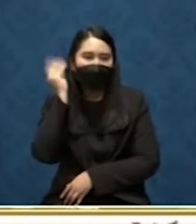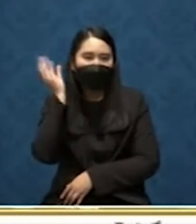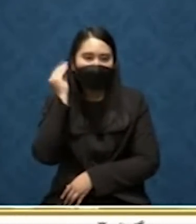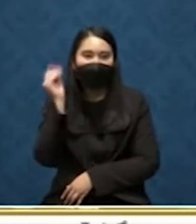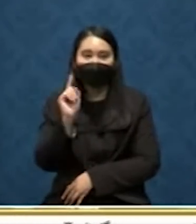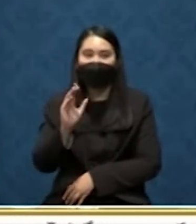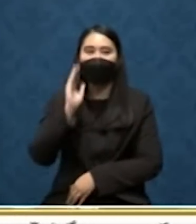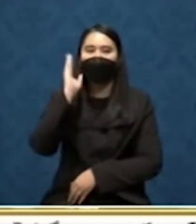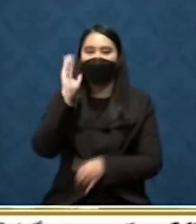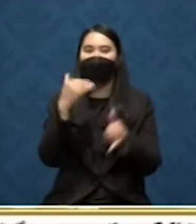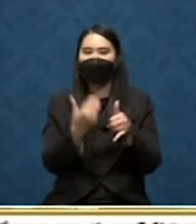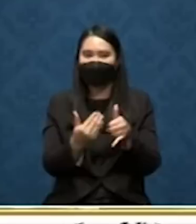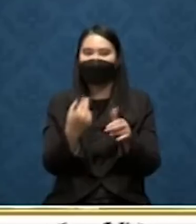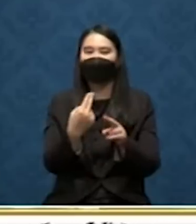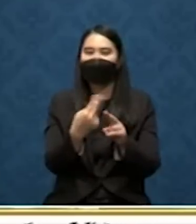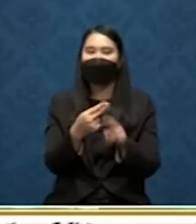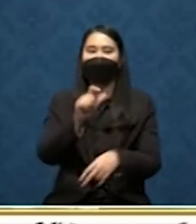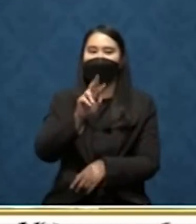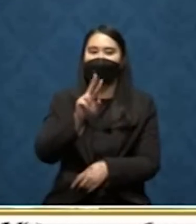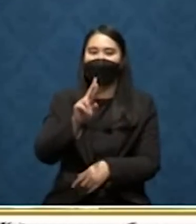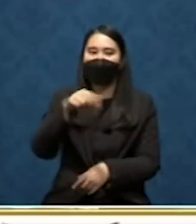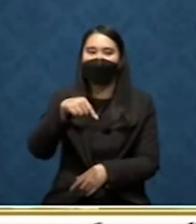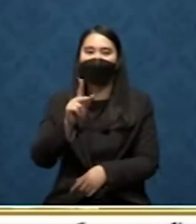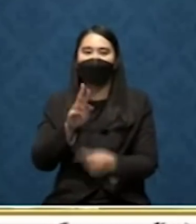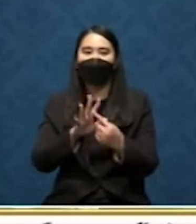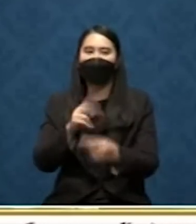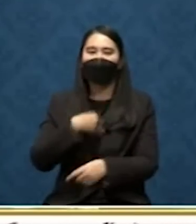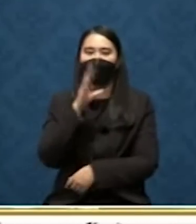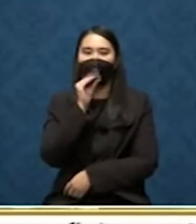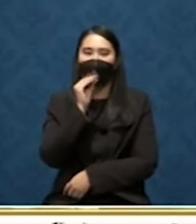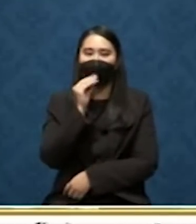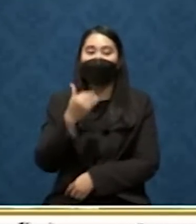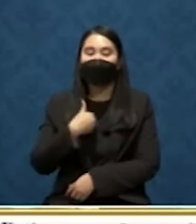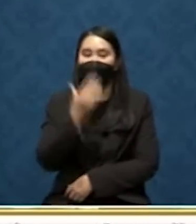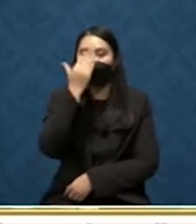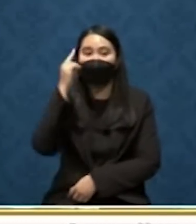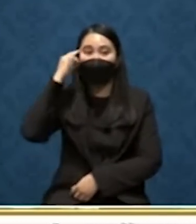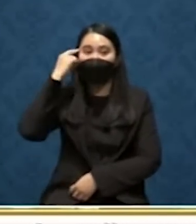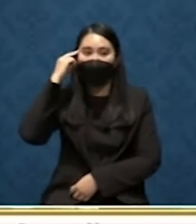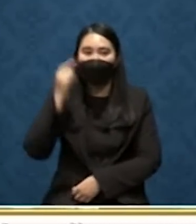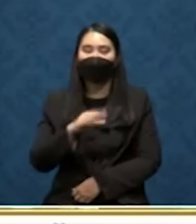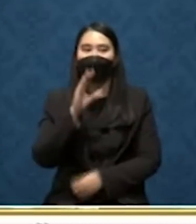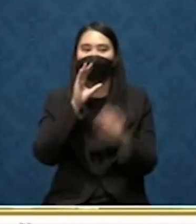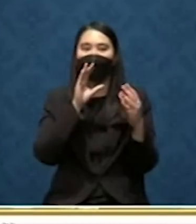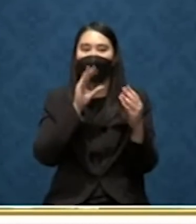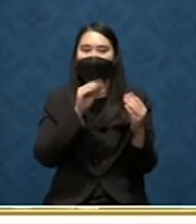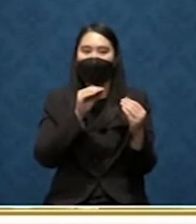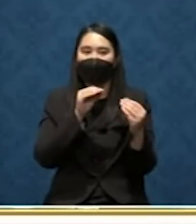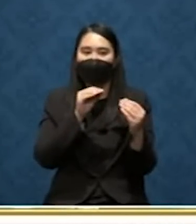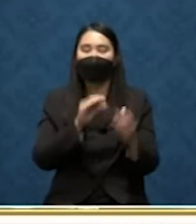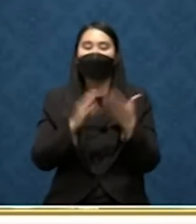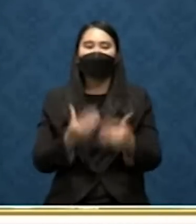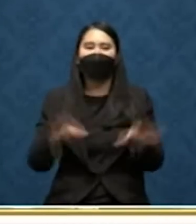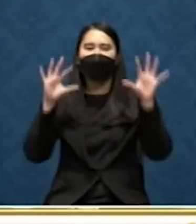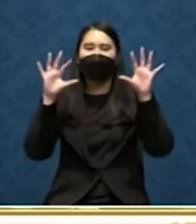ท่อัตรการดังสุๆครับพูดเยอะที่สุดเลยไม่รทำไมครับพูดเยอะกว่าอธิบดีสารเสียอีก